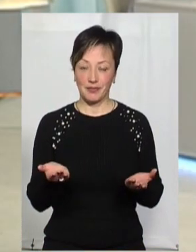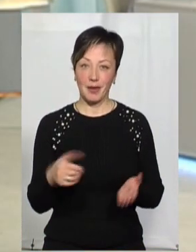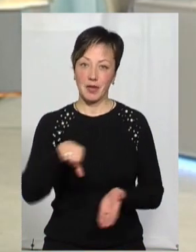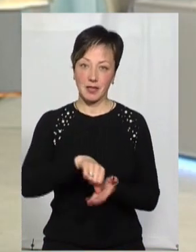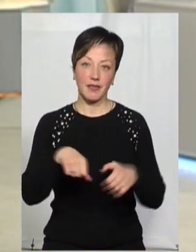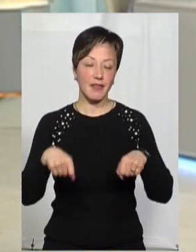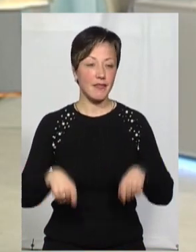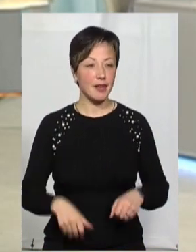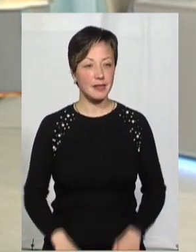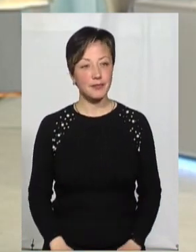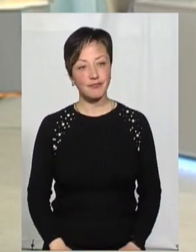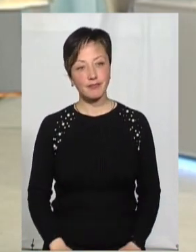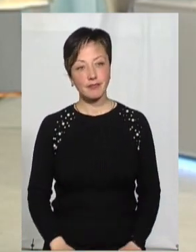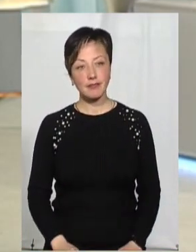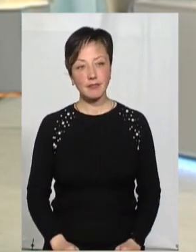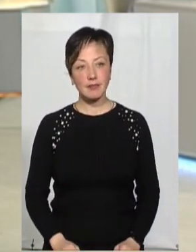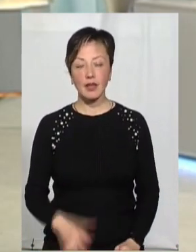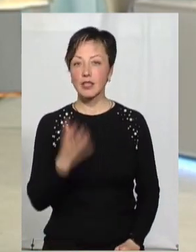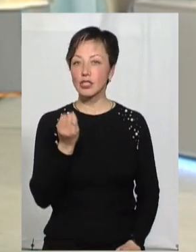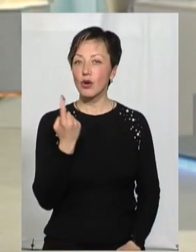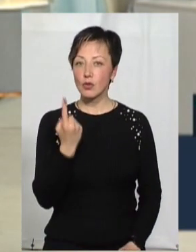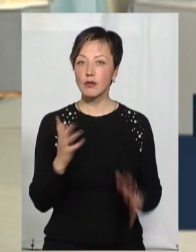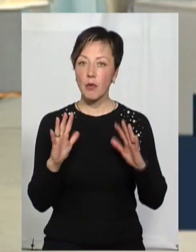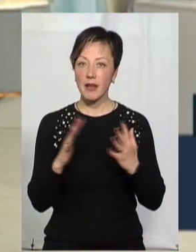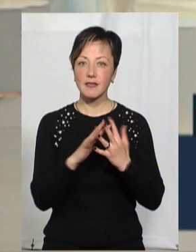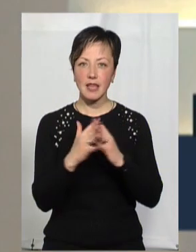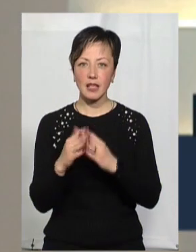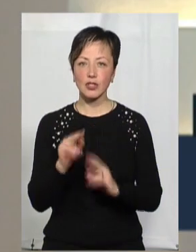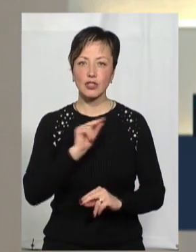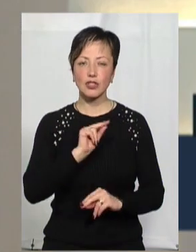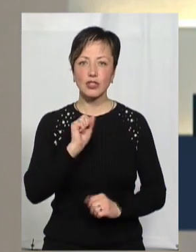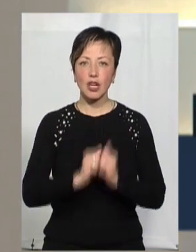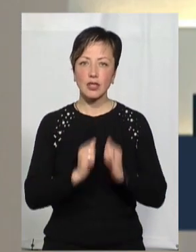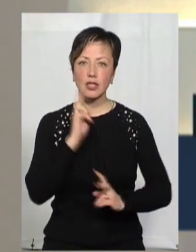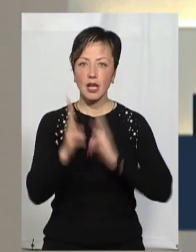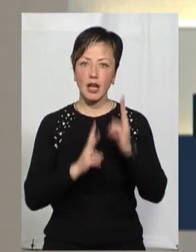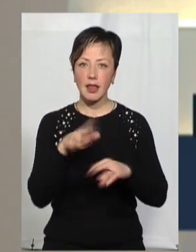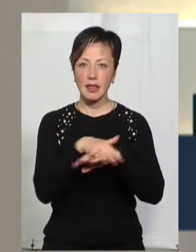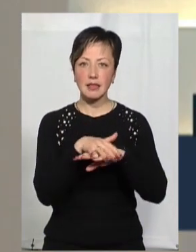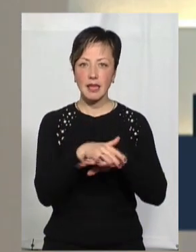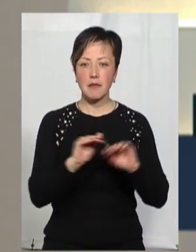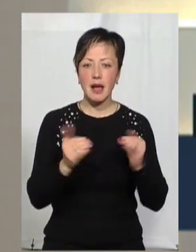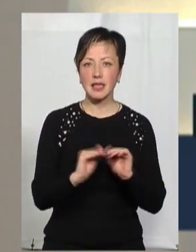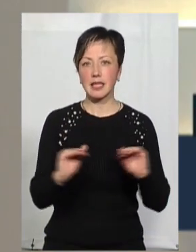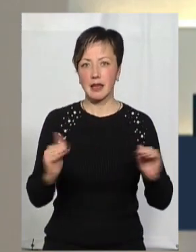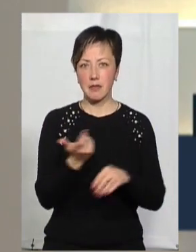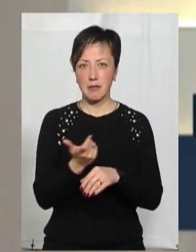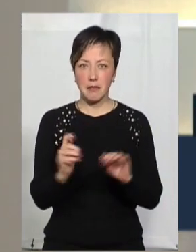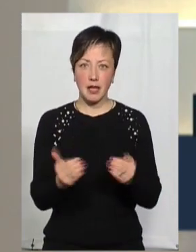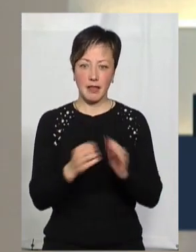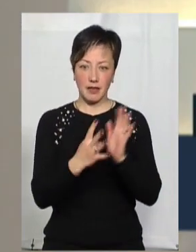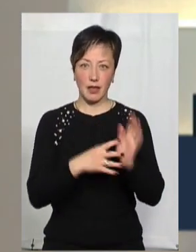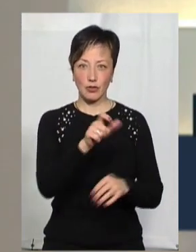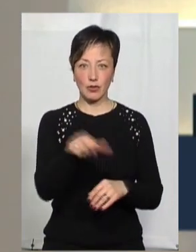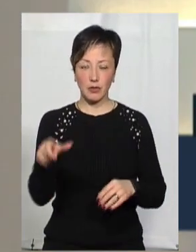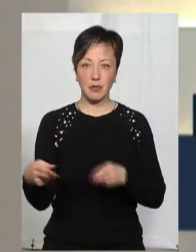аніж представники сільської влади. Тут ще такий момент. В селах часто нарікають на те, що населення стає менше, дітей менше, а тут 19 чоловік